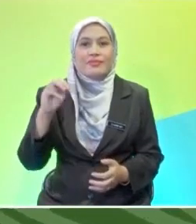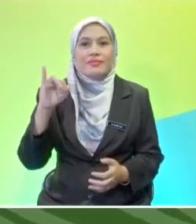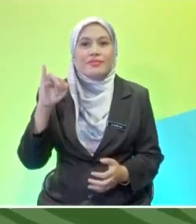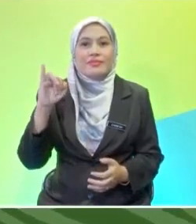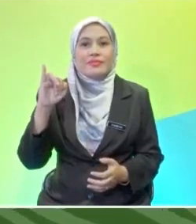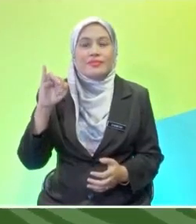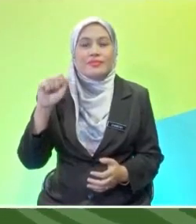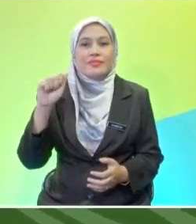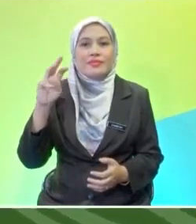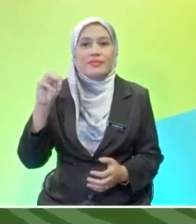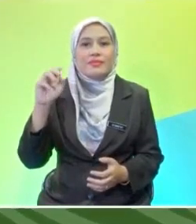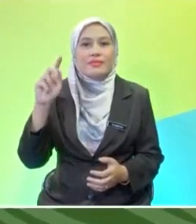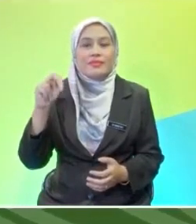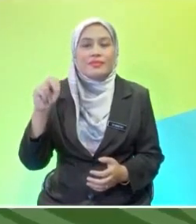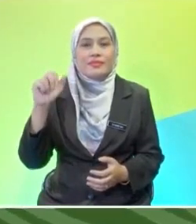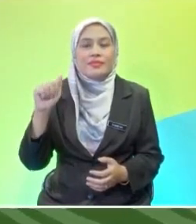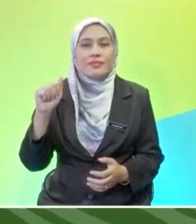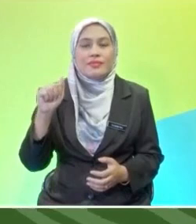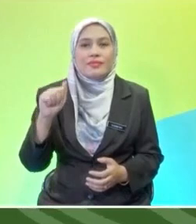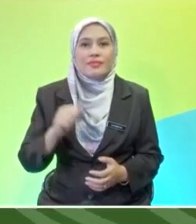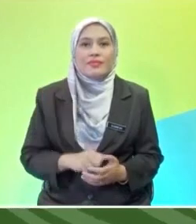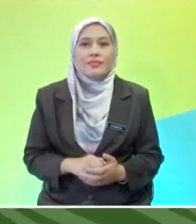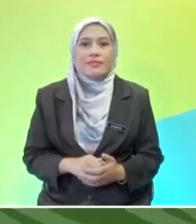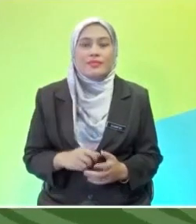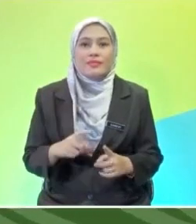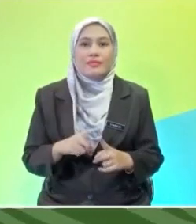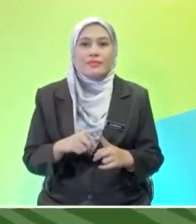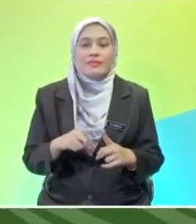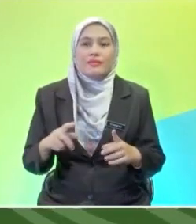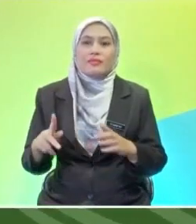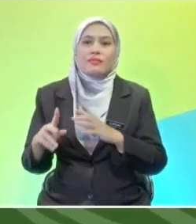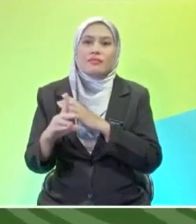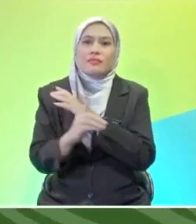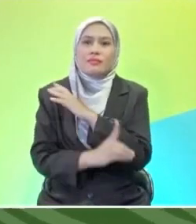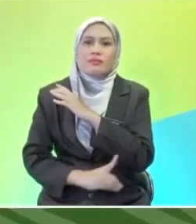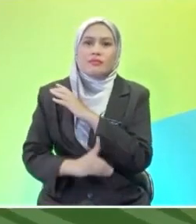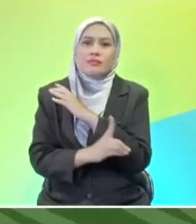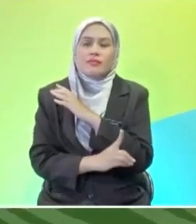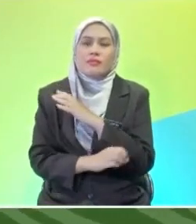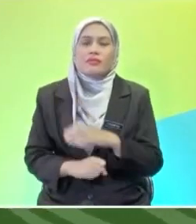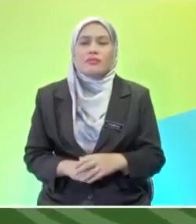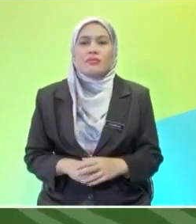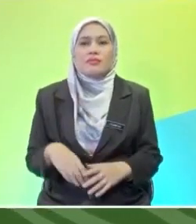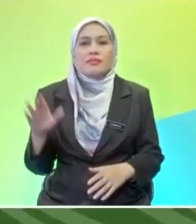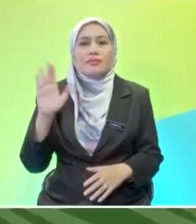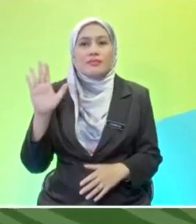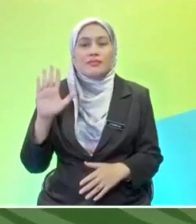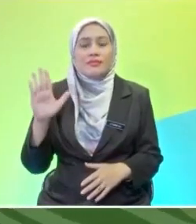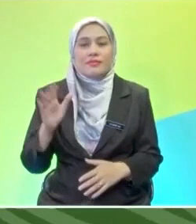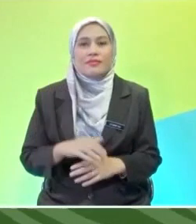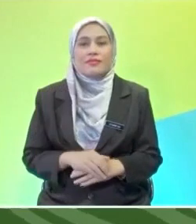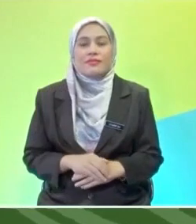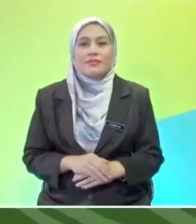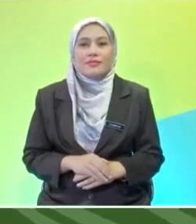dari Sekolah Kebangsaan Sungai Terah, Gua Musang, Kelantan. Wah, jauhlah adik Amna. Hai, hai Amna.